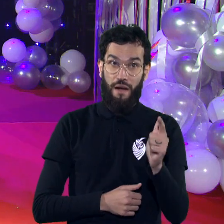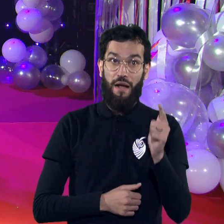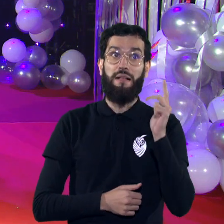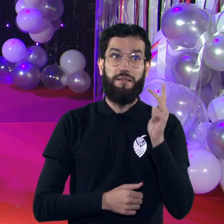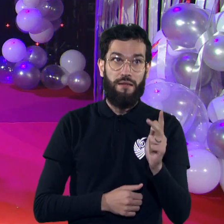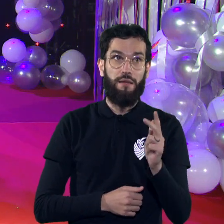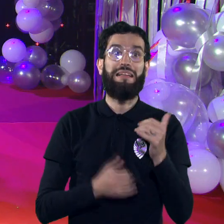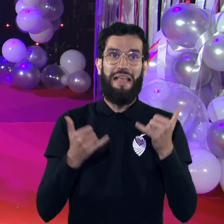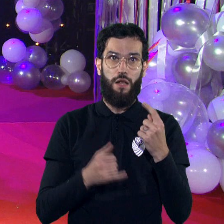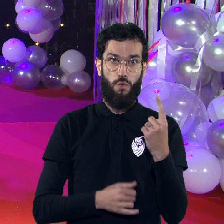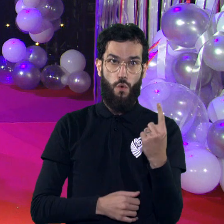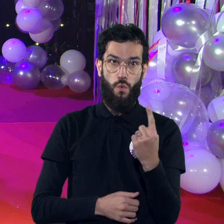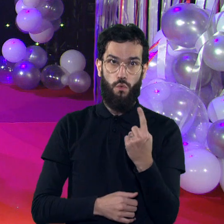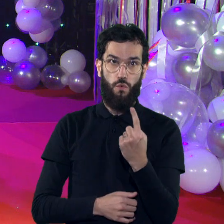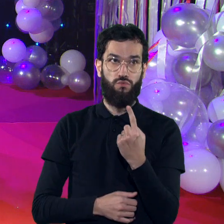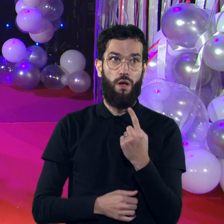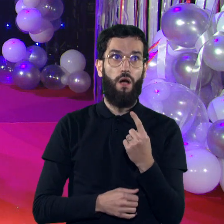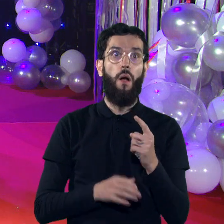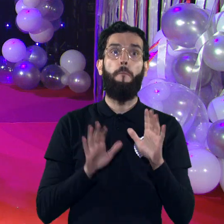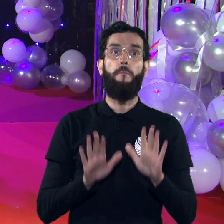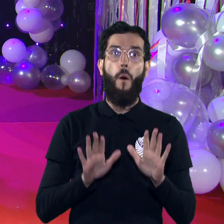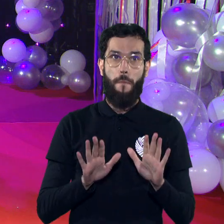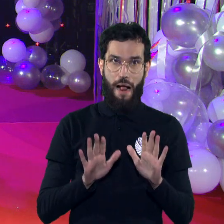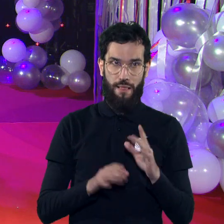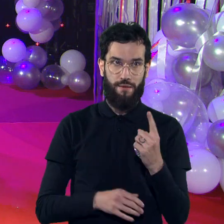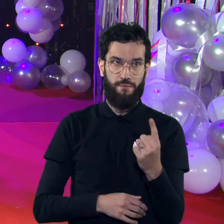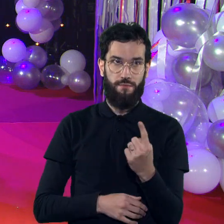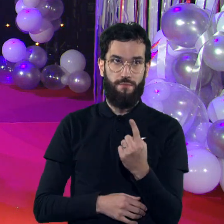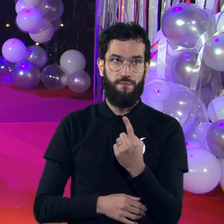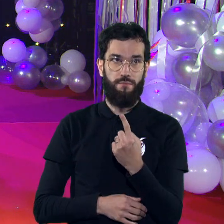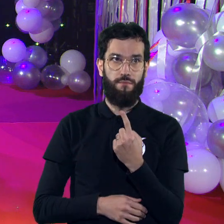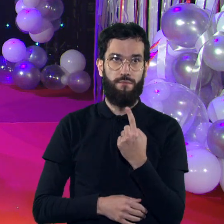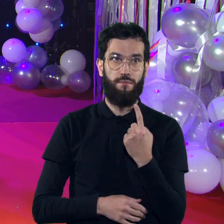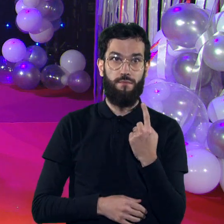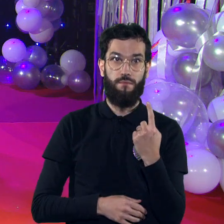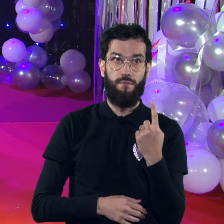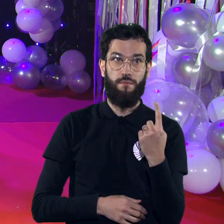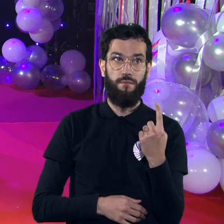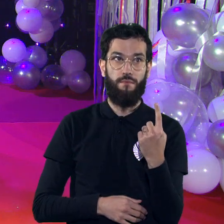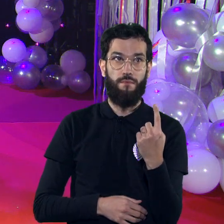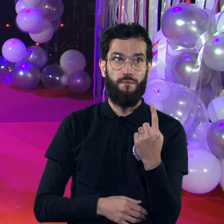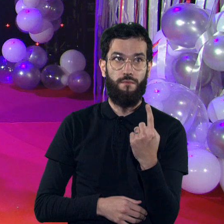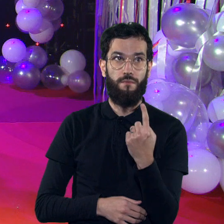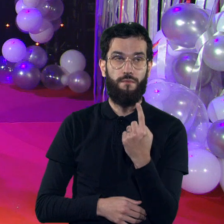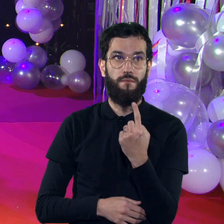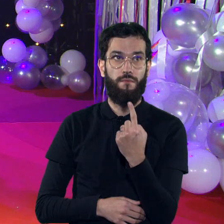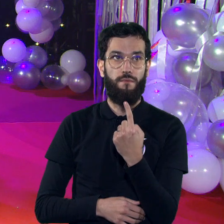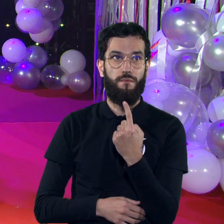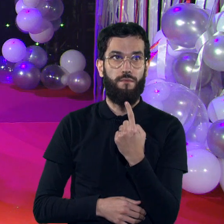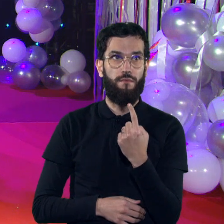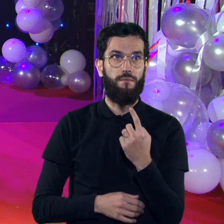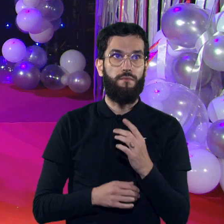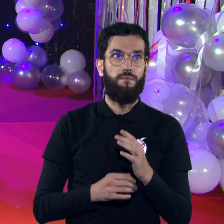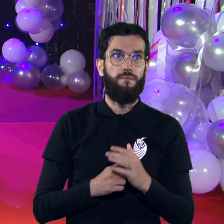dva, tri, začíname otočka. Otočka veľmi pomaly. Áno, pomaly sa otáčam. Výborne, áno, točíme, točíme, točíme,